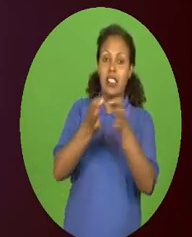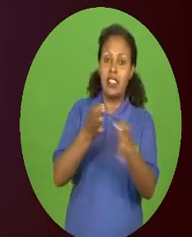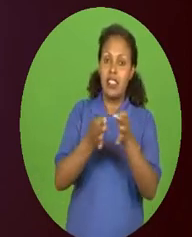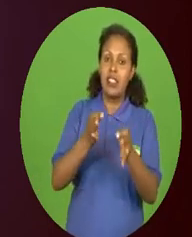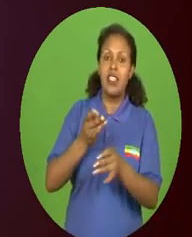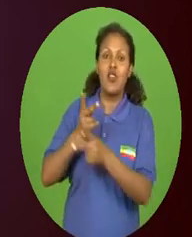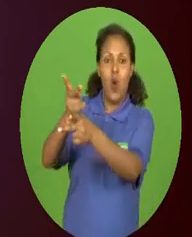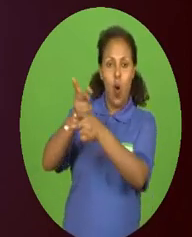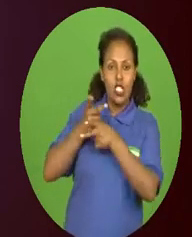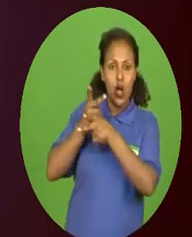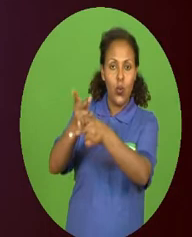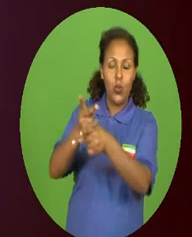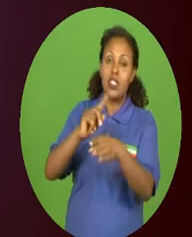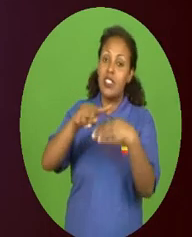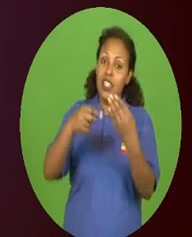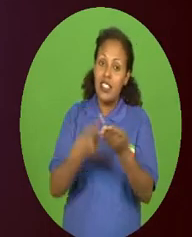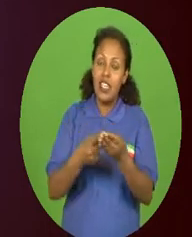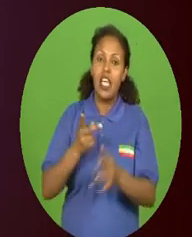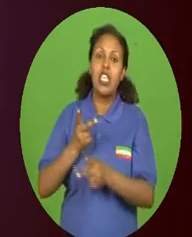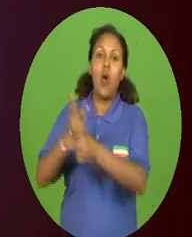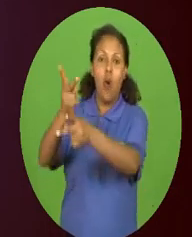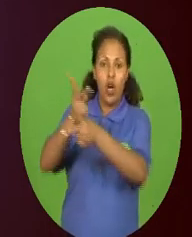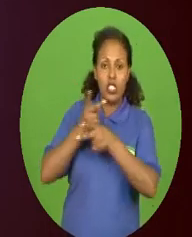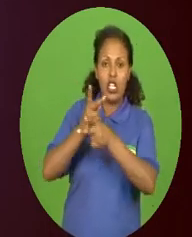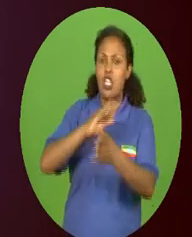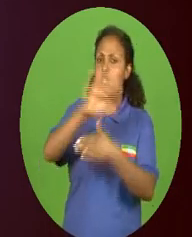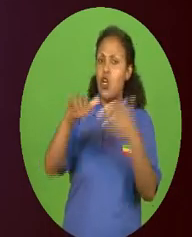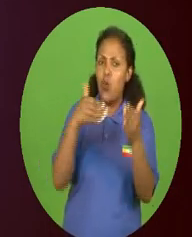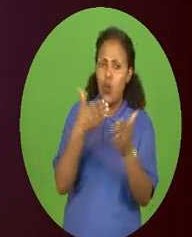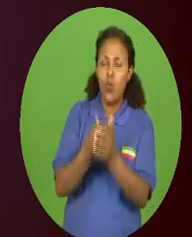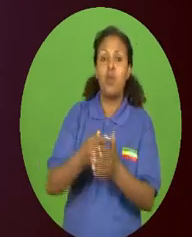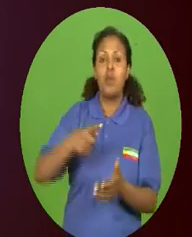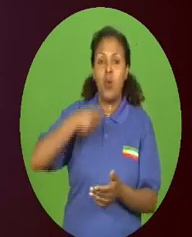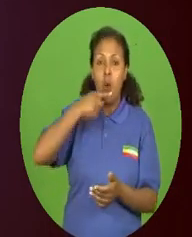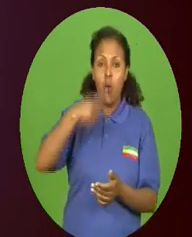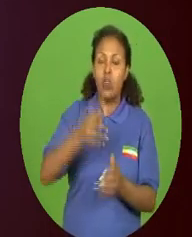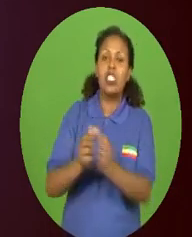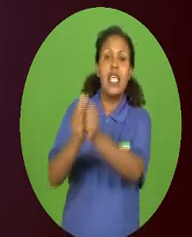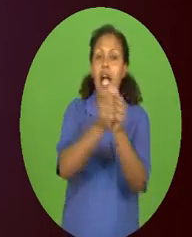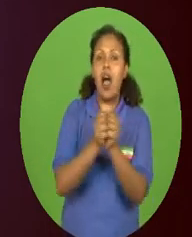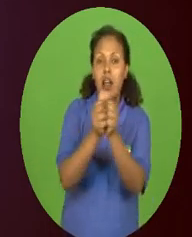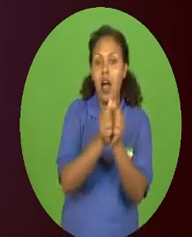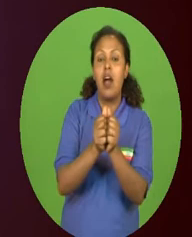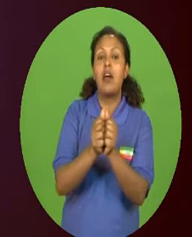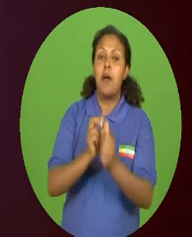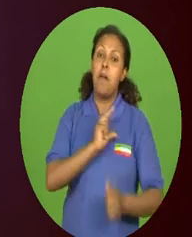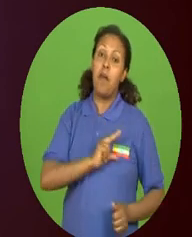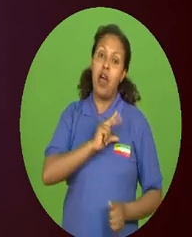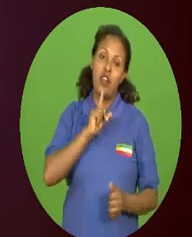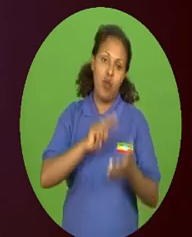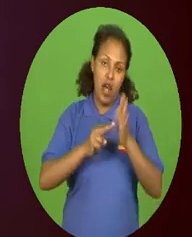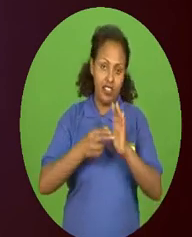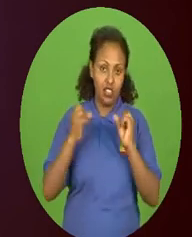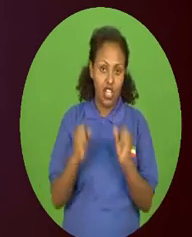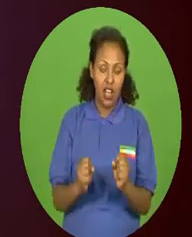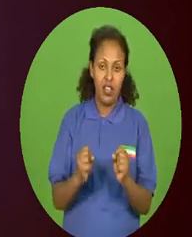አገላለጽ ወዘተ ይዋዋሳሉ። ስለዚህ ተዋዋሽነት የሁሉም ቋንቋዎች የጋራ ባህሪ ነው ማለት